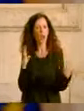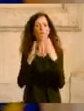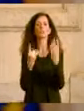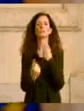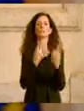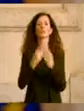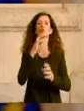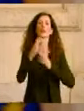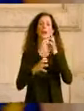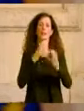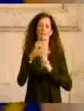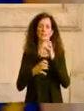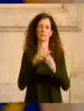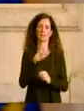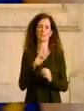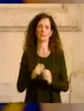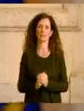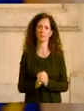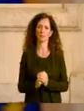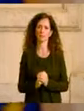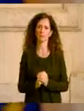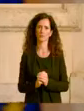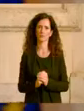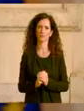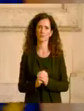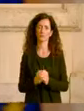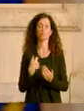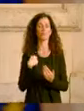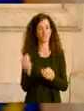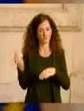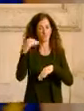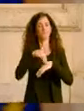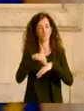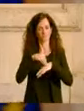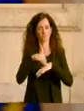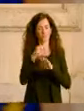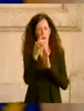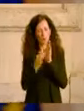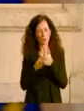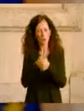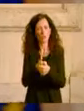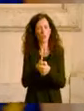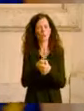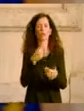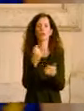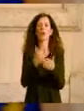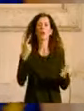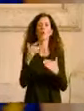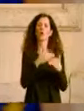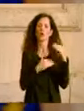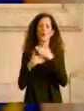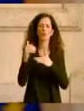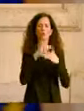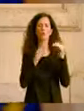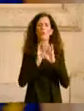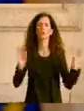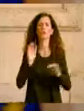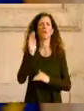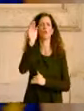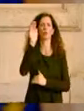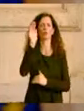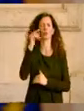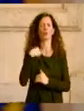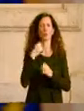questa crisi. Abbiamo introdotto misure anche importanti per costruire il nostro futuro. Penso ad esempio